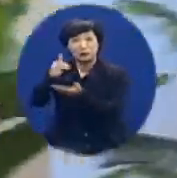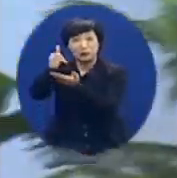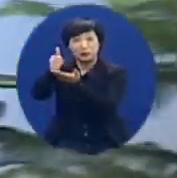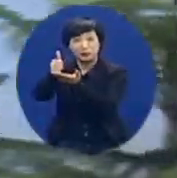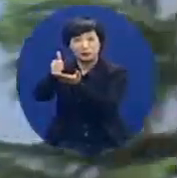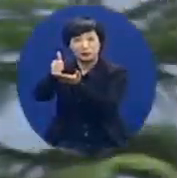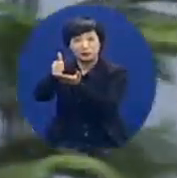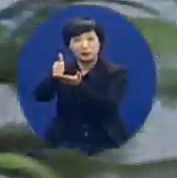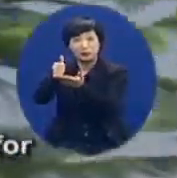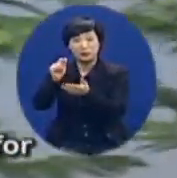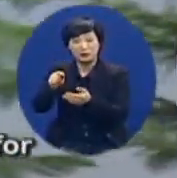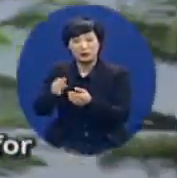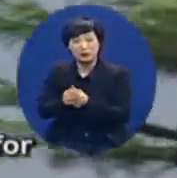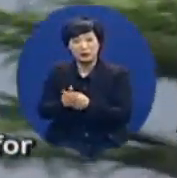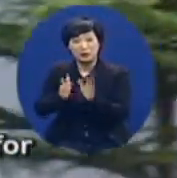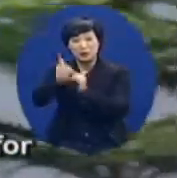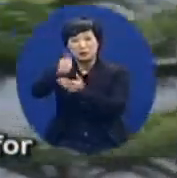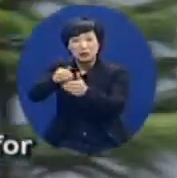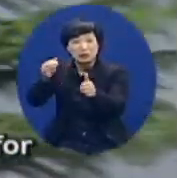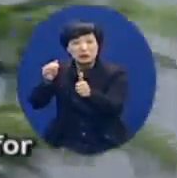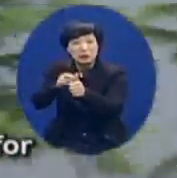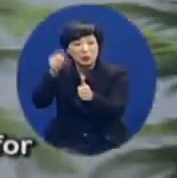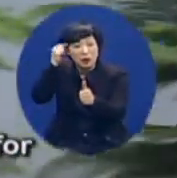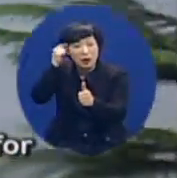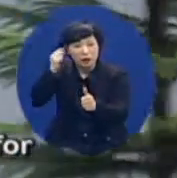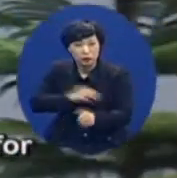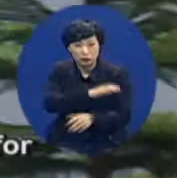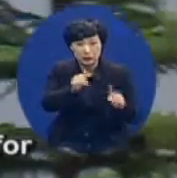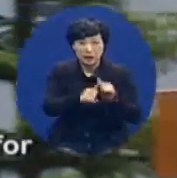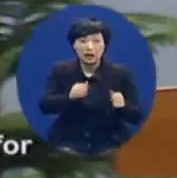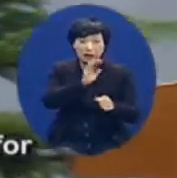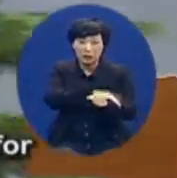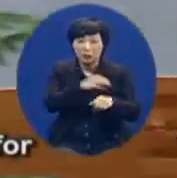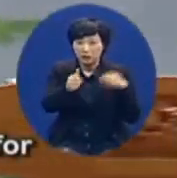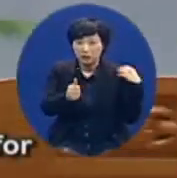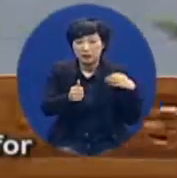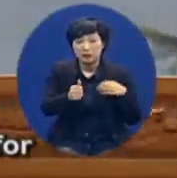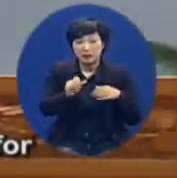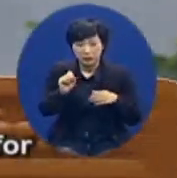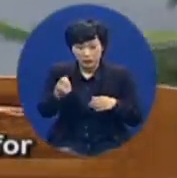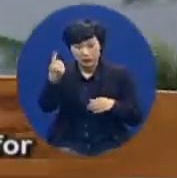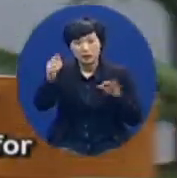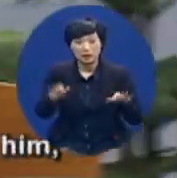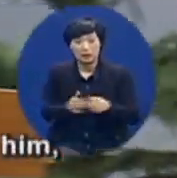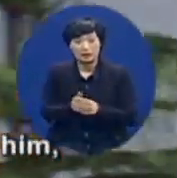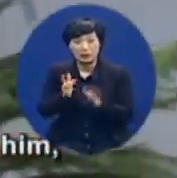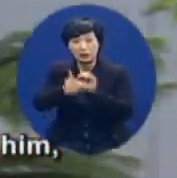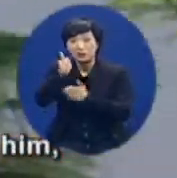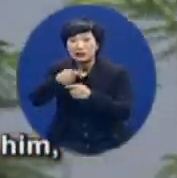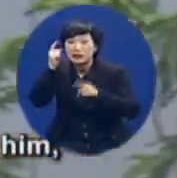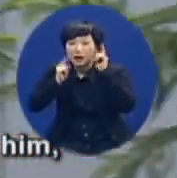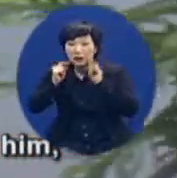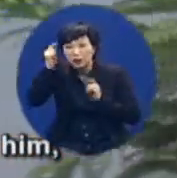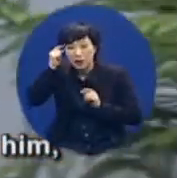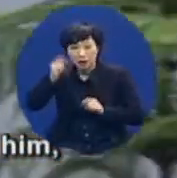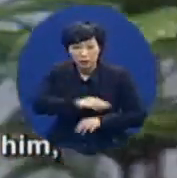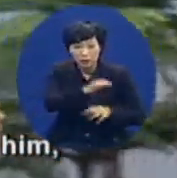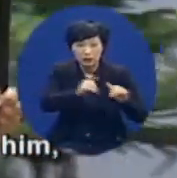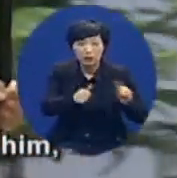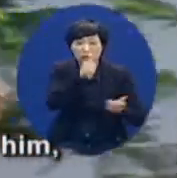주님 그가 찔림은 우리의 허물을 인함이며 아멘 아멘 그가 상함은 우리 죄악을